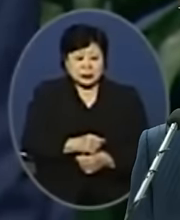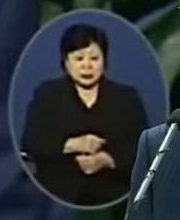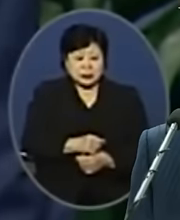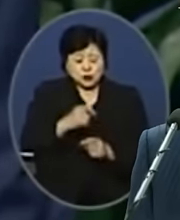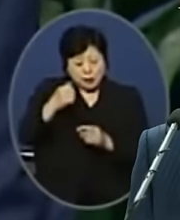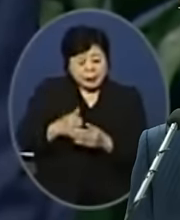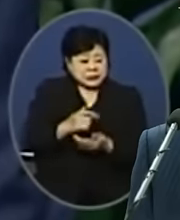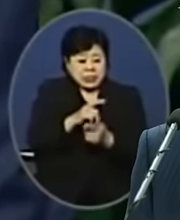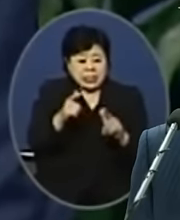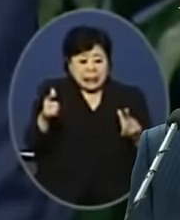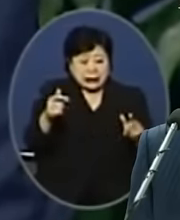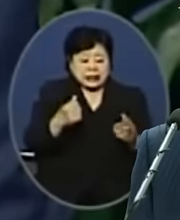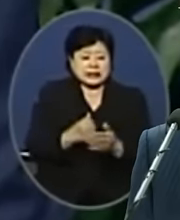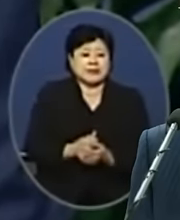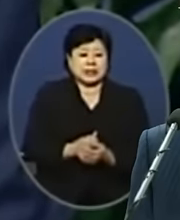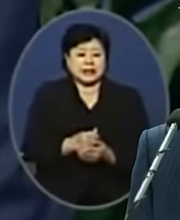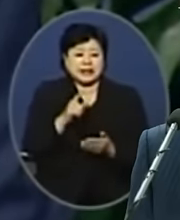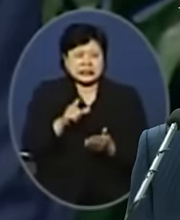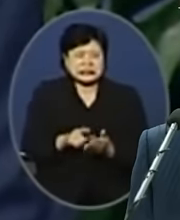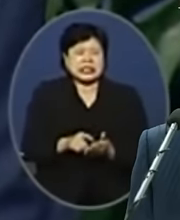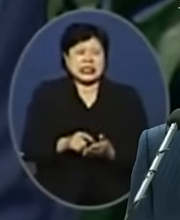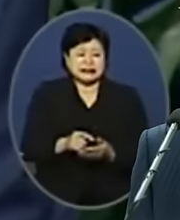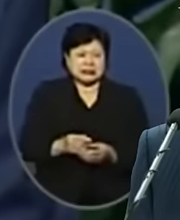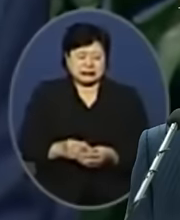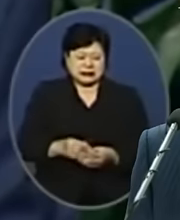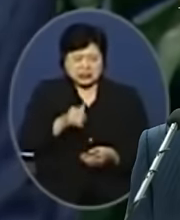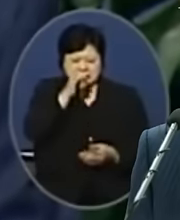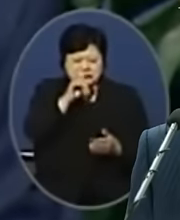것입니다. 시간만 있으면